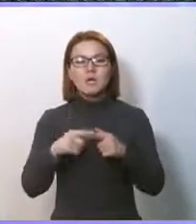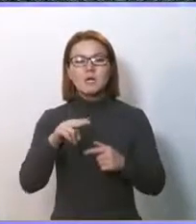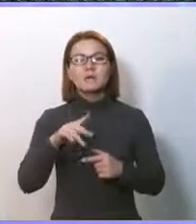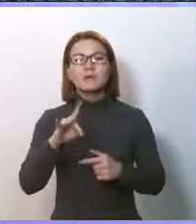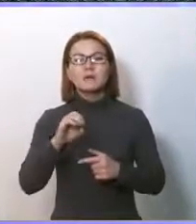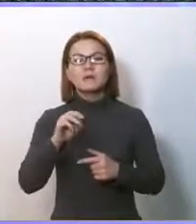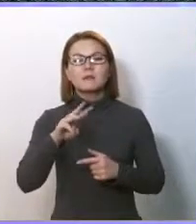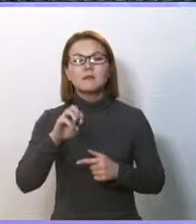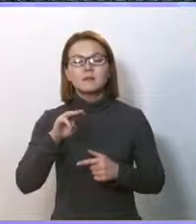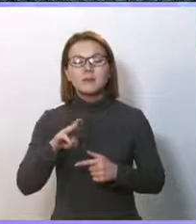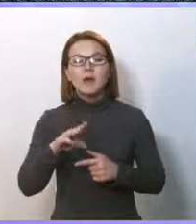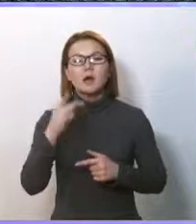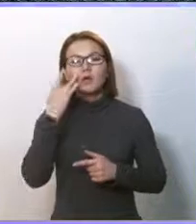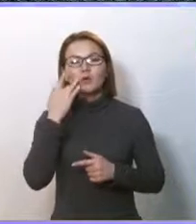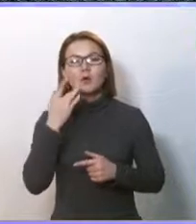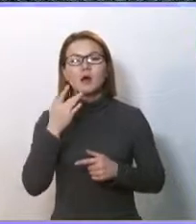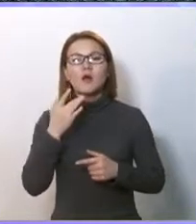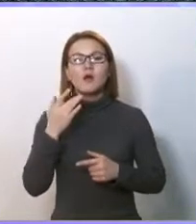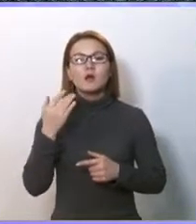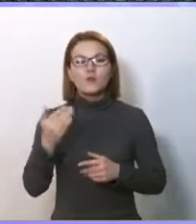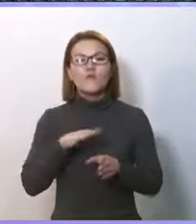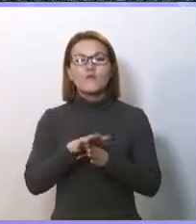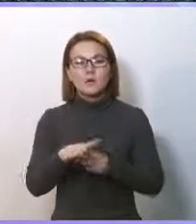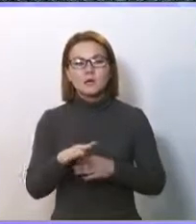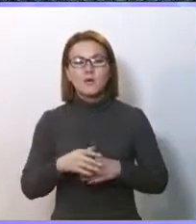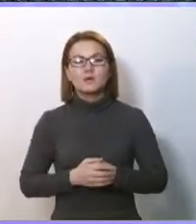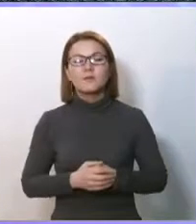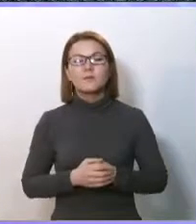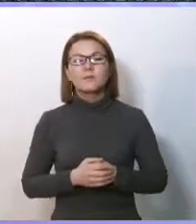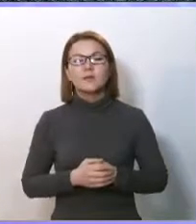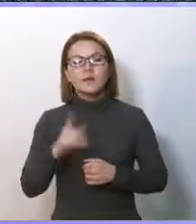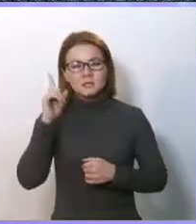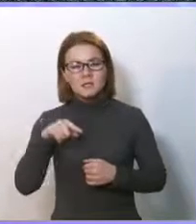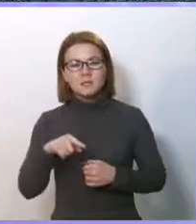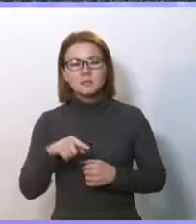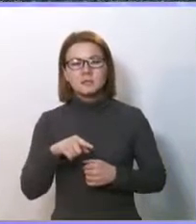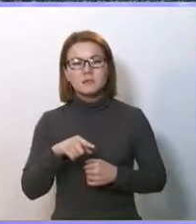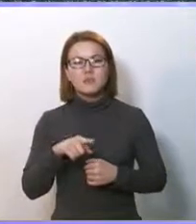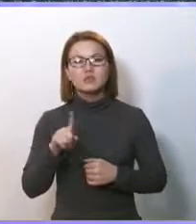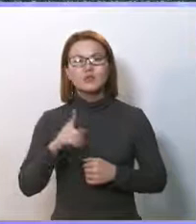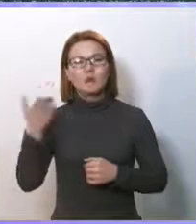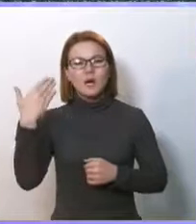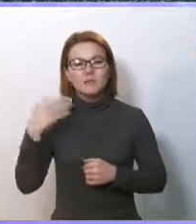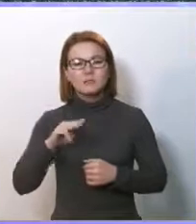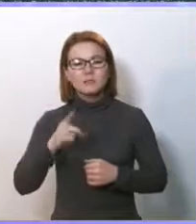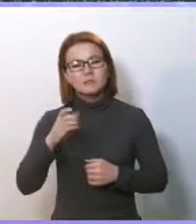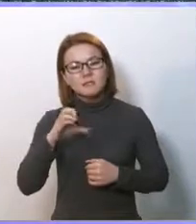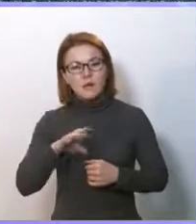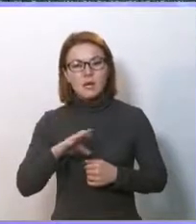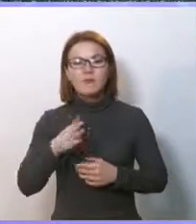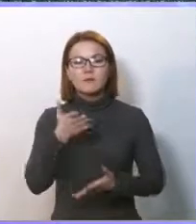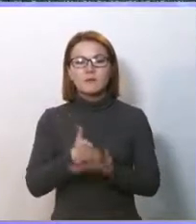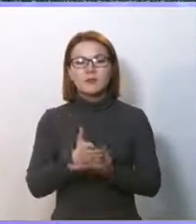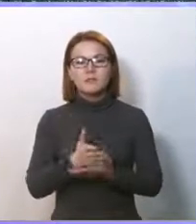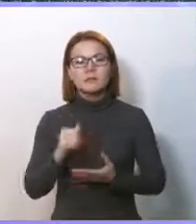предмет, которое его выполняет. Знаете ли вы, что раньше «ся»